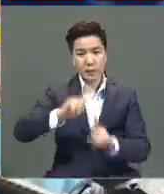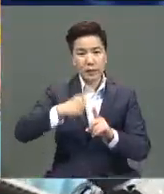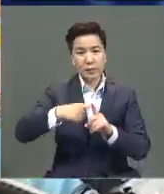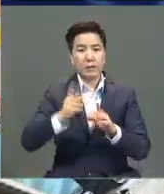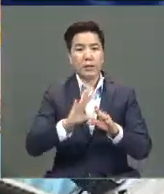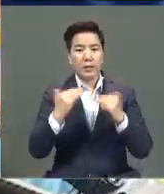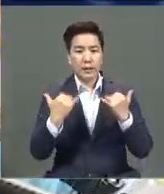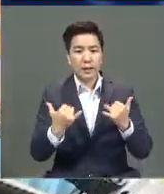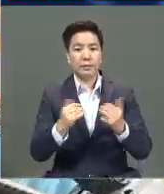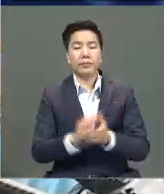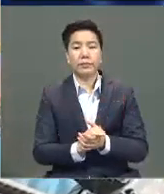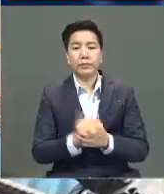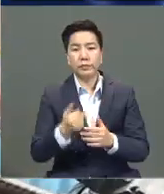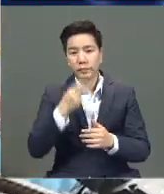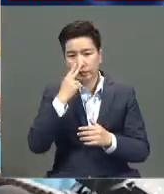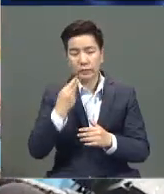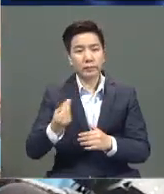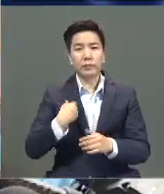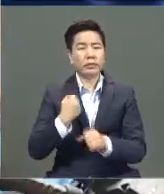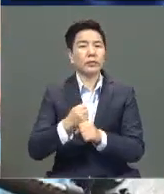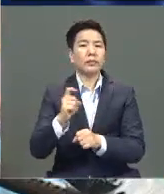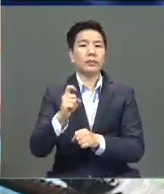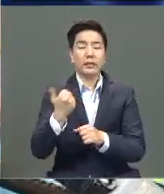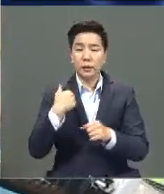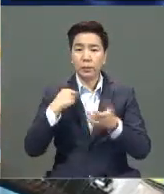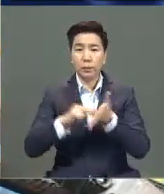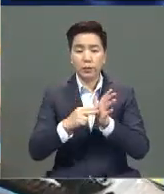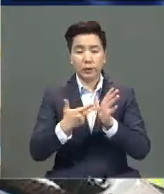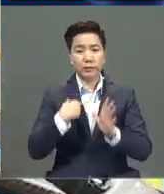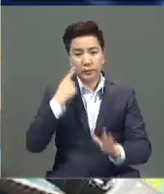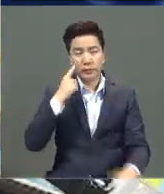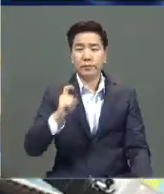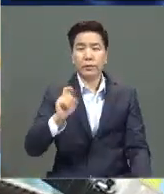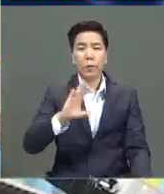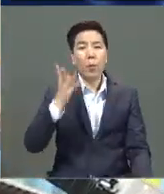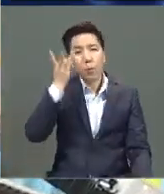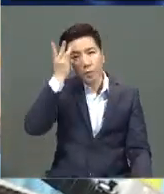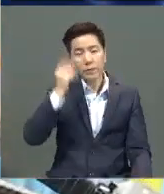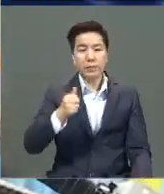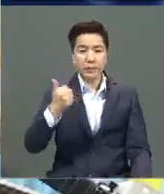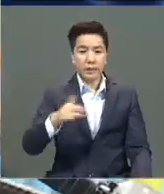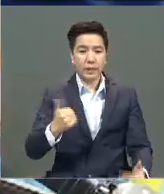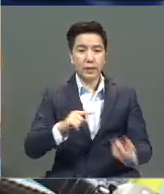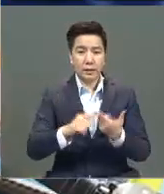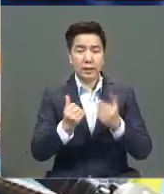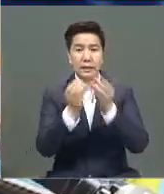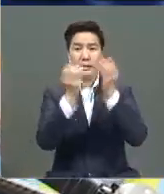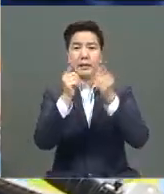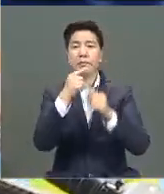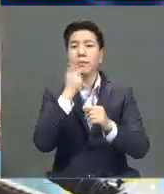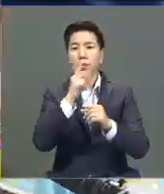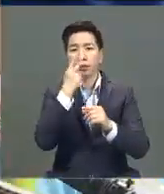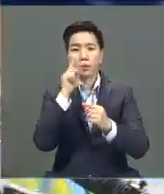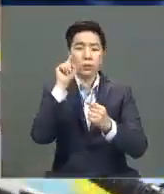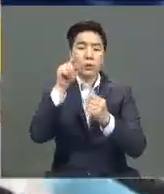ไหมมันกำหนดอย่างนั้นกันไม่ได้ผมว่ามันไม่ได้อะหลักคิดไม่ได้แล้วถ้ามาดูเขียนว่าไงไปดูรัฐธร